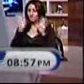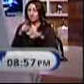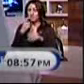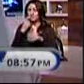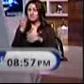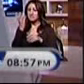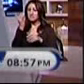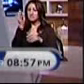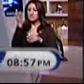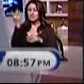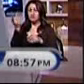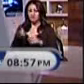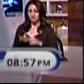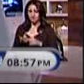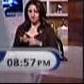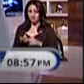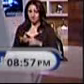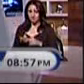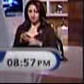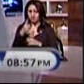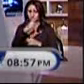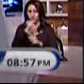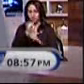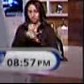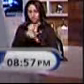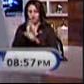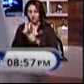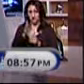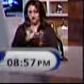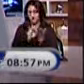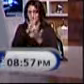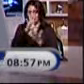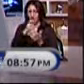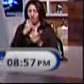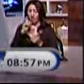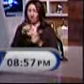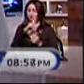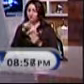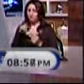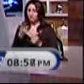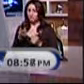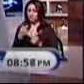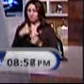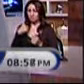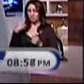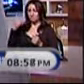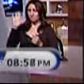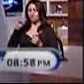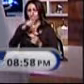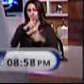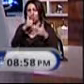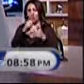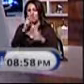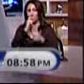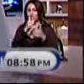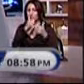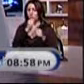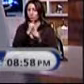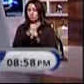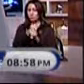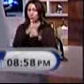عازفة لها تصنيف عالمي. فلما تتعامل بهذه الطريقة، وأنا فخور بيها كمصري، لما تتعامل